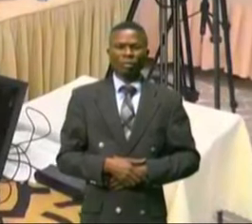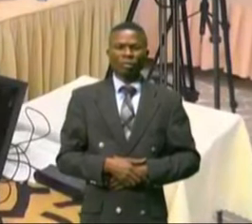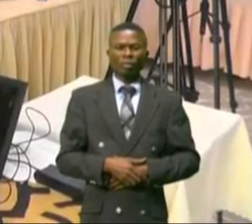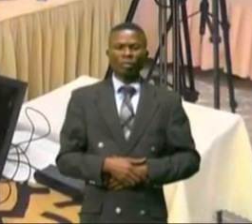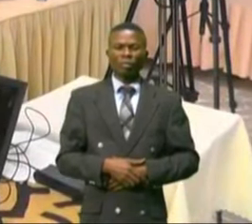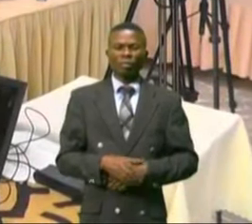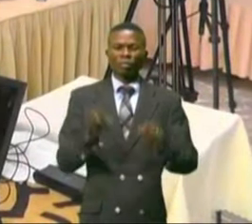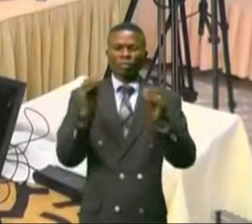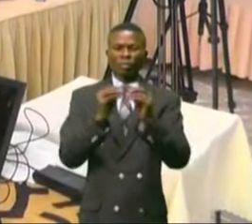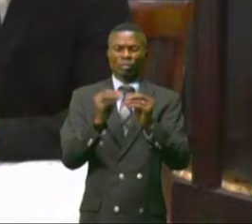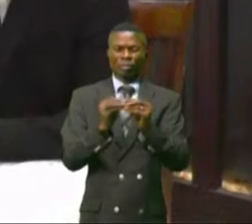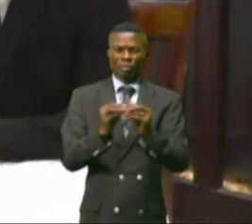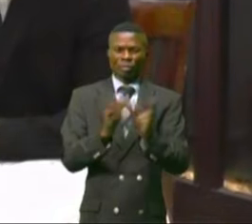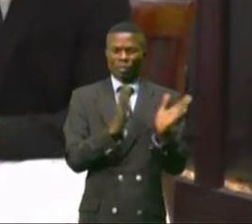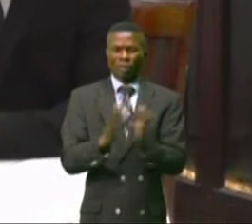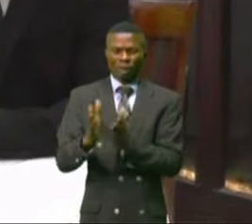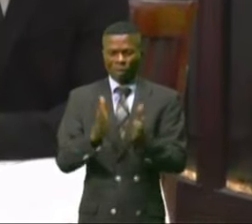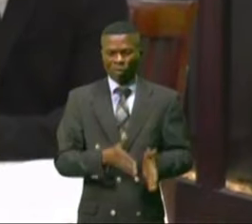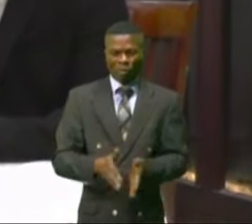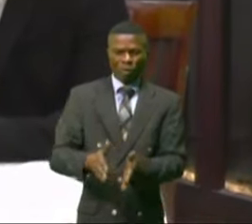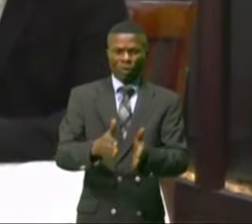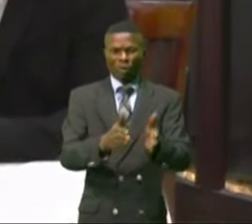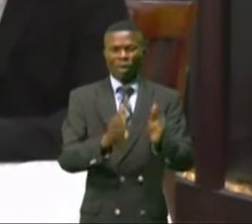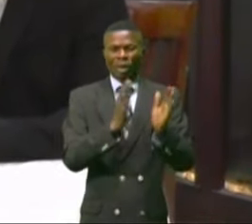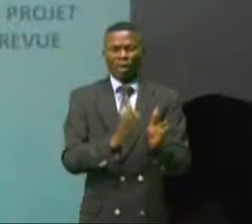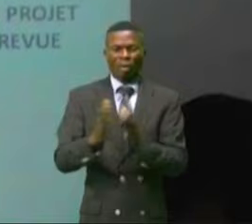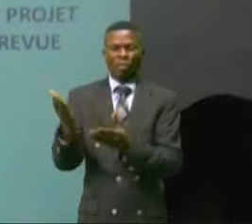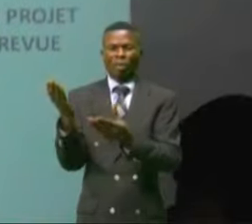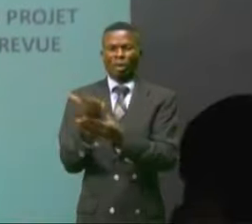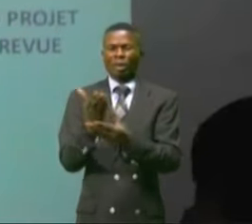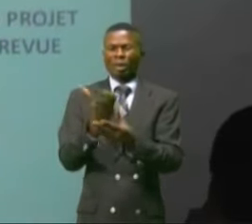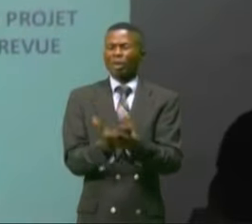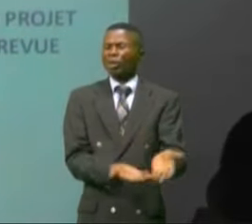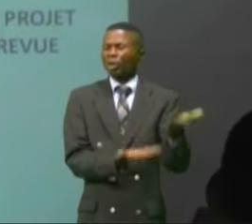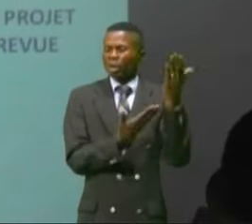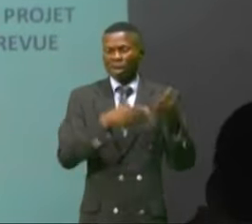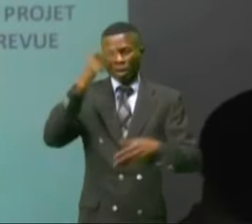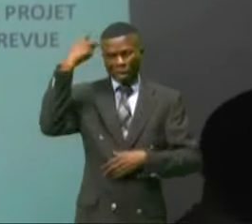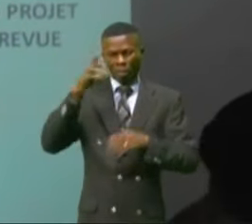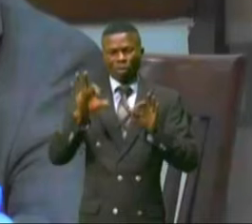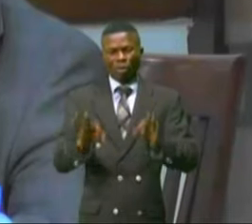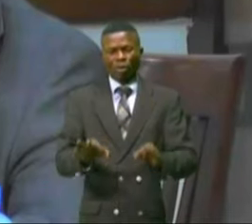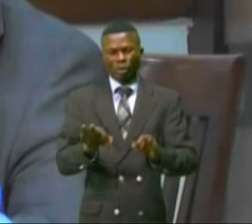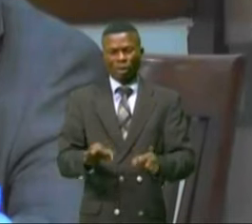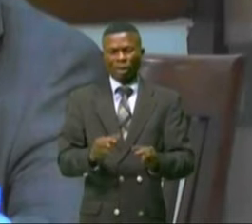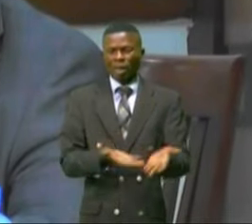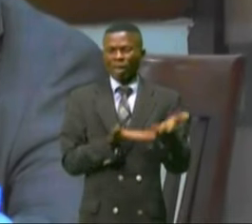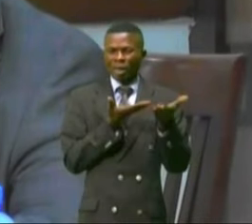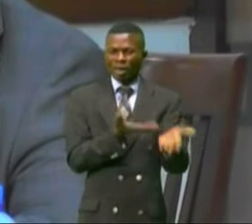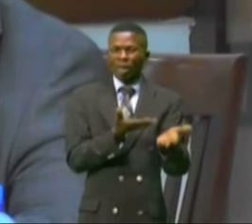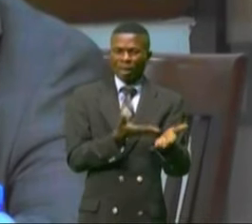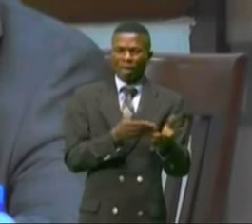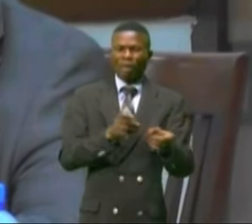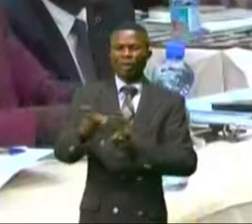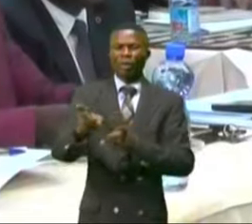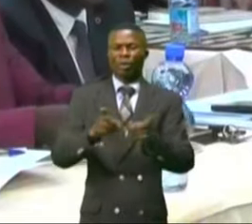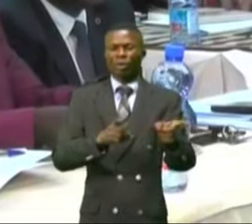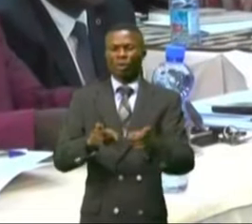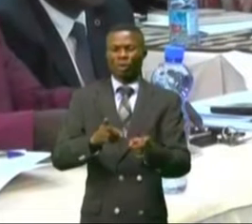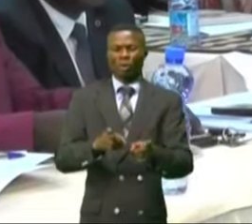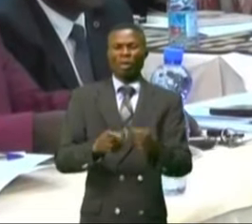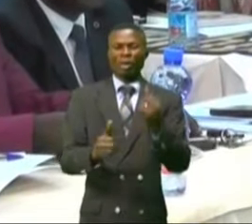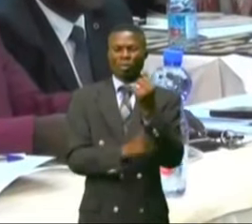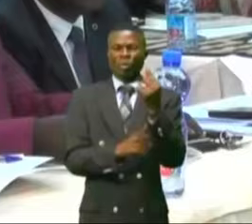Un atelier qui balise le chemin pour l'élaboration d'un document de politique foncière qui servira alors de guide aux